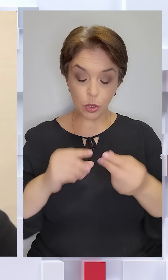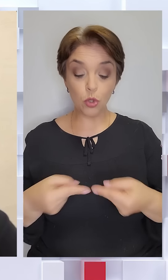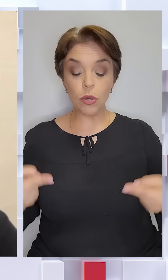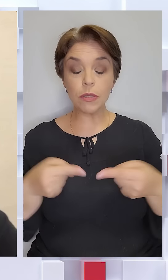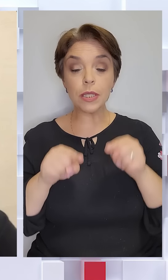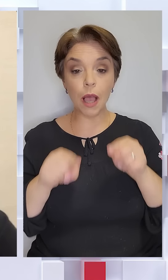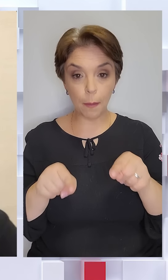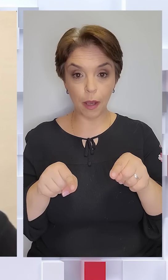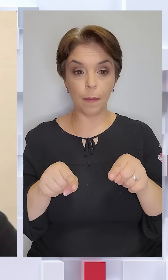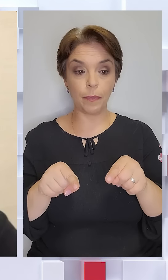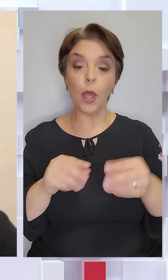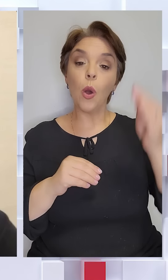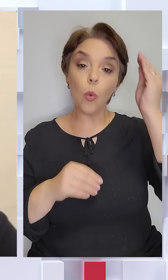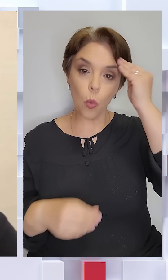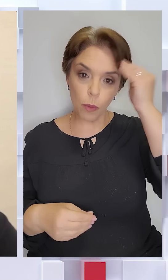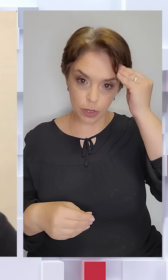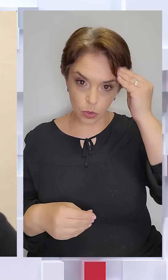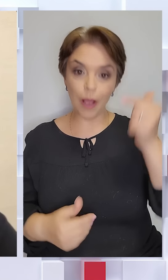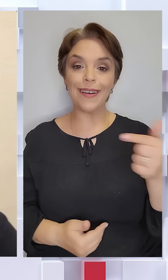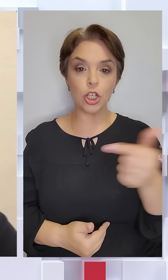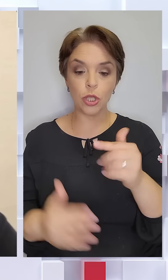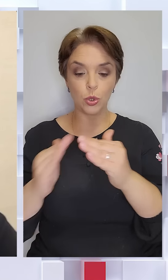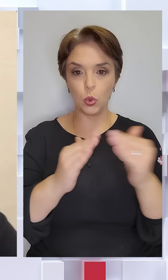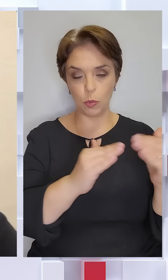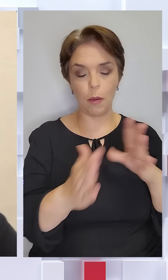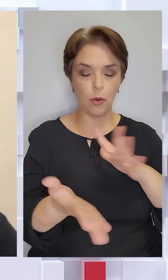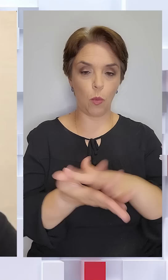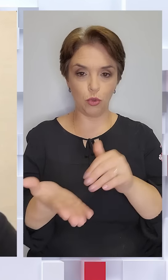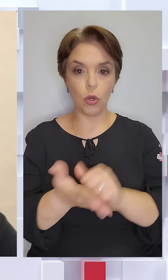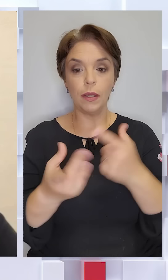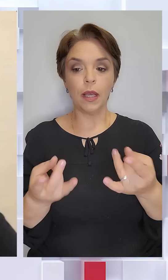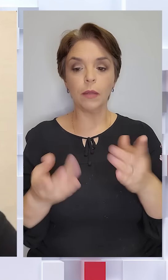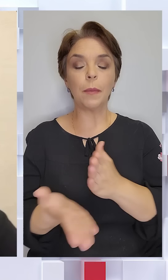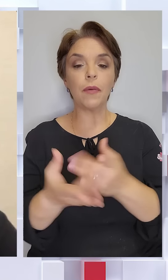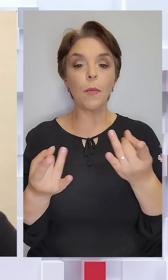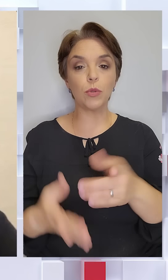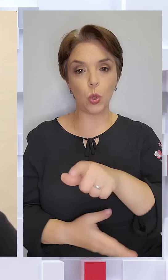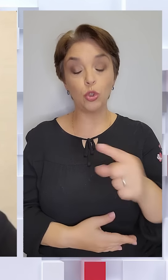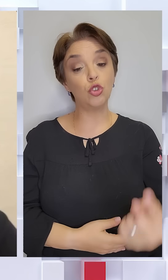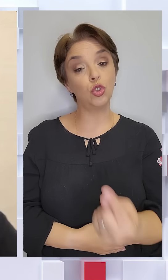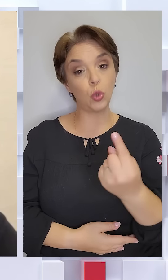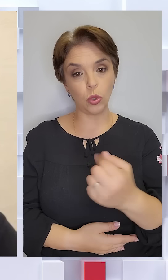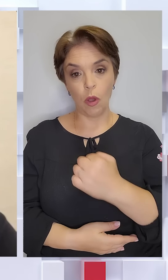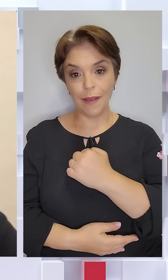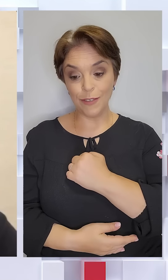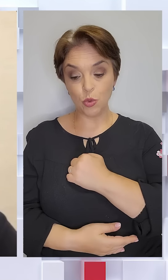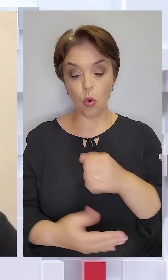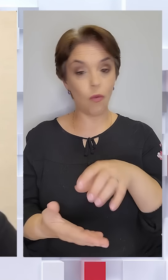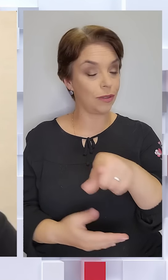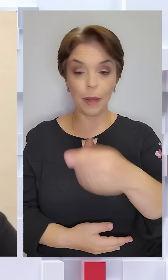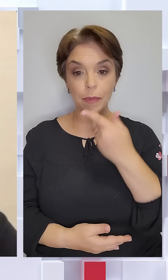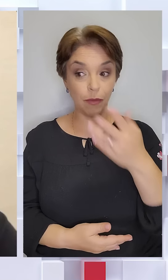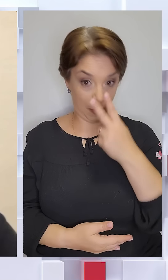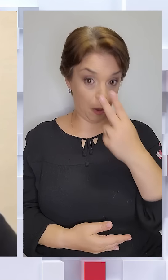саме умисно цивільна інфраструктура була пошкоджена, де перебували цивільні люди, жодного військового там немає.